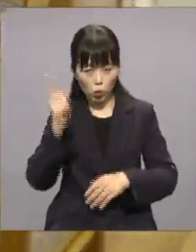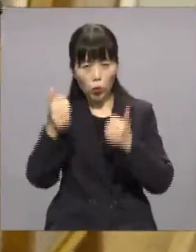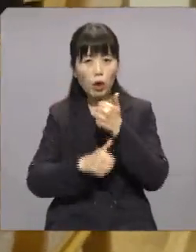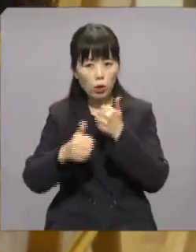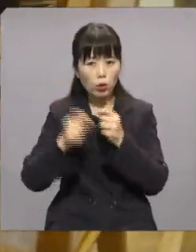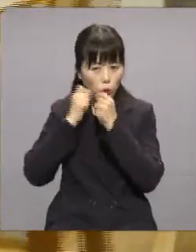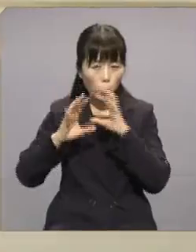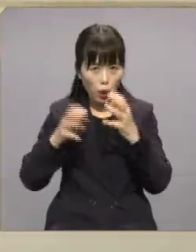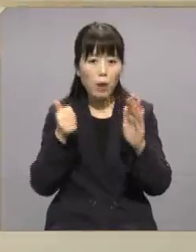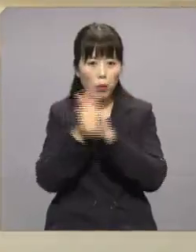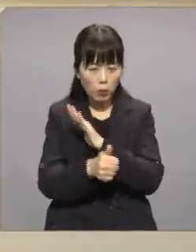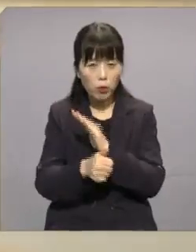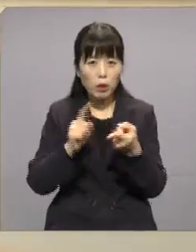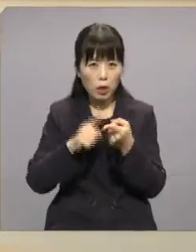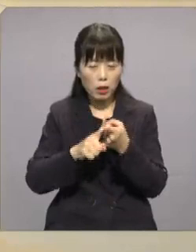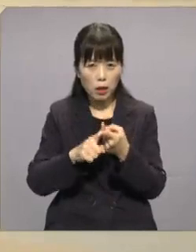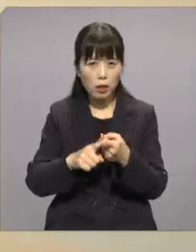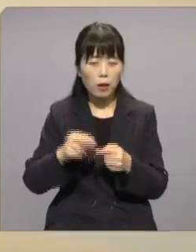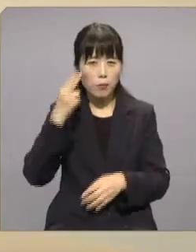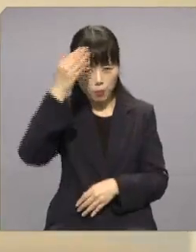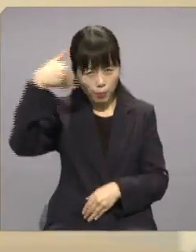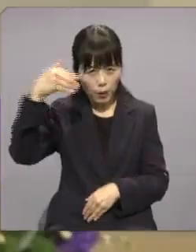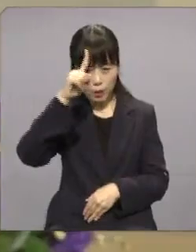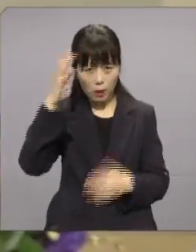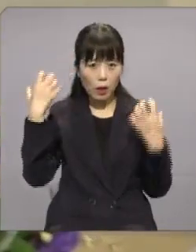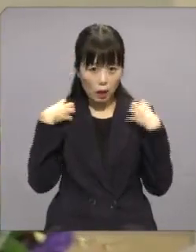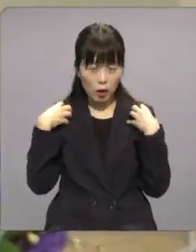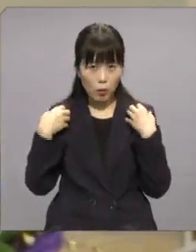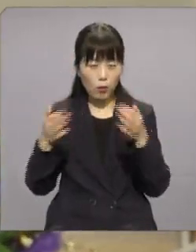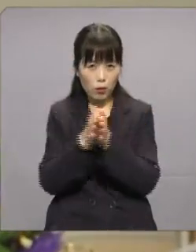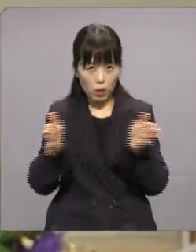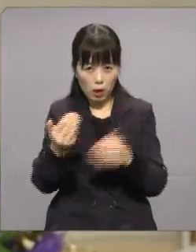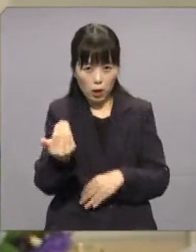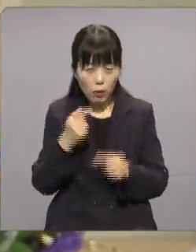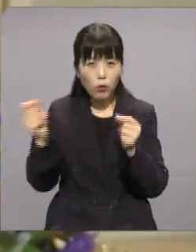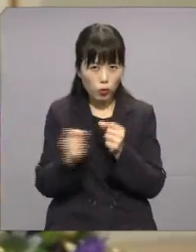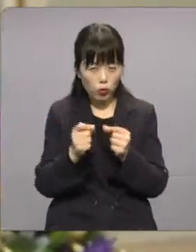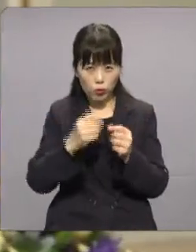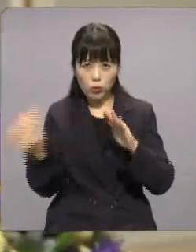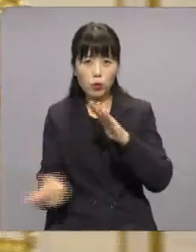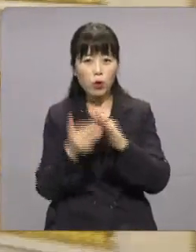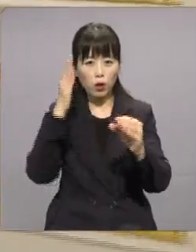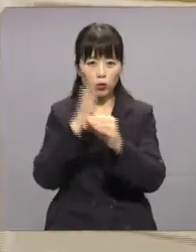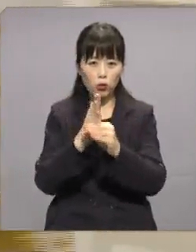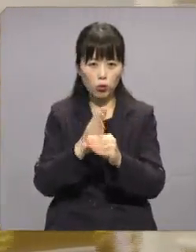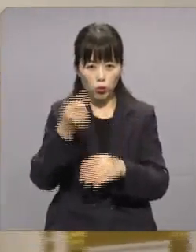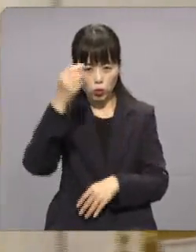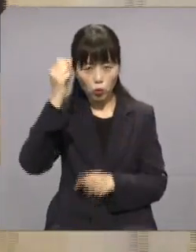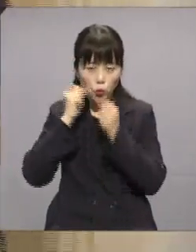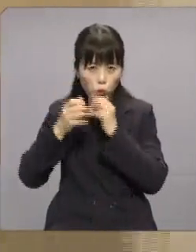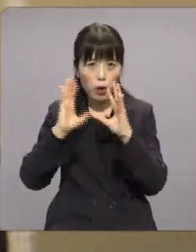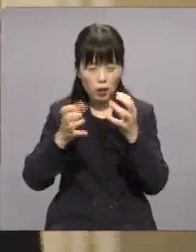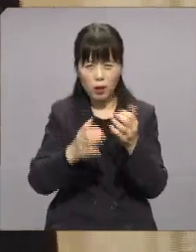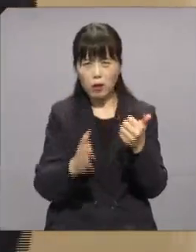당국자들의 우크라이나 방문은 내달 미국 도널드 트럼프 2기 행정부 출범을 앞둔 가운데 이루어진 것입니다. 우크라이나